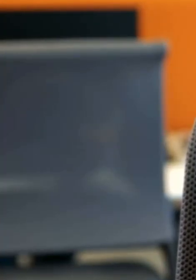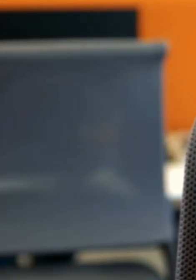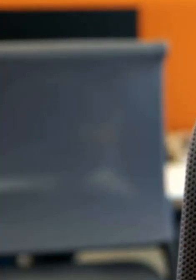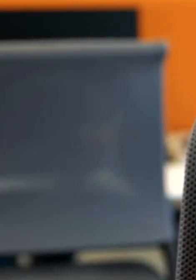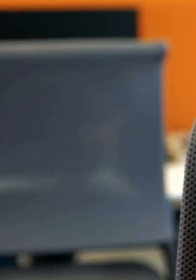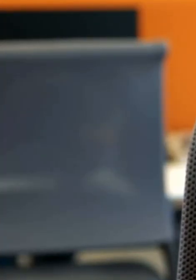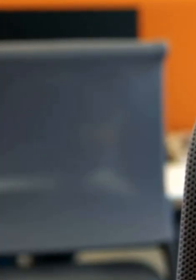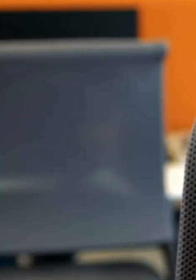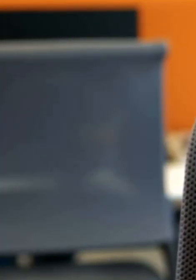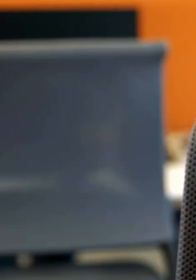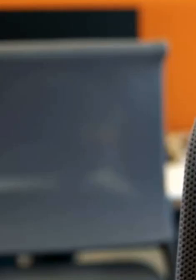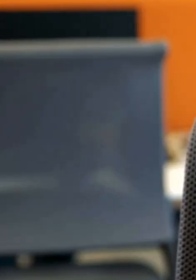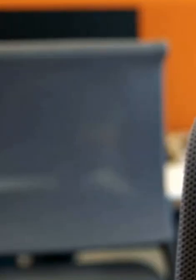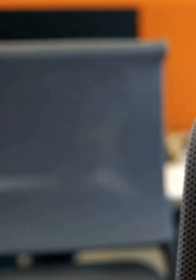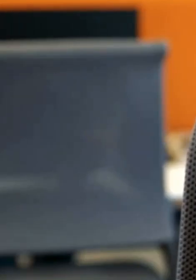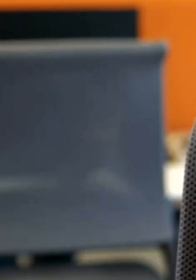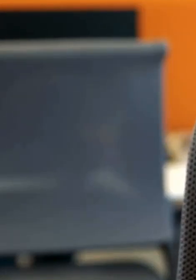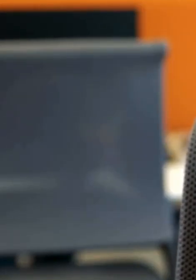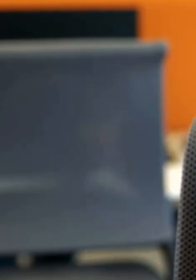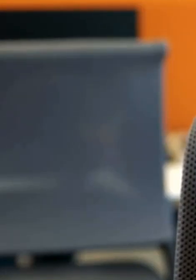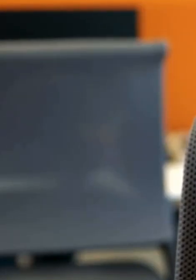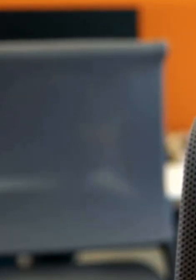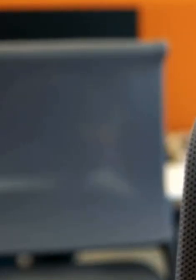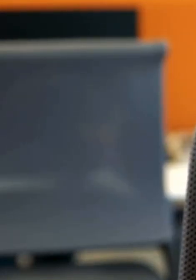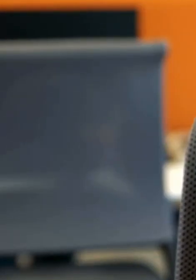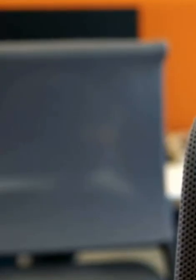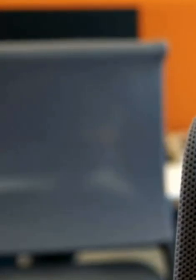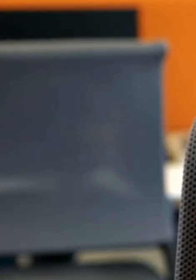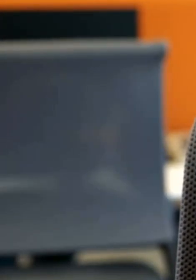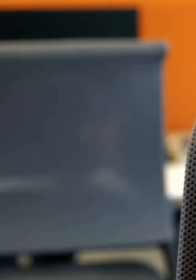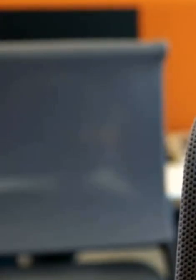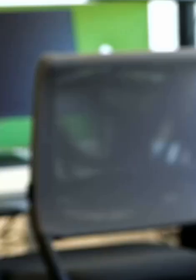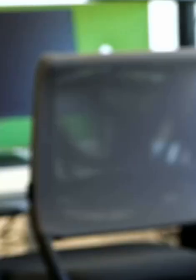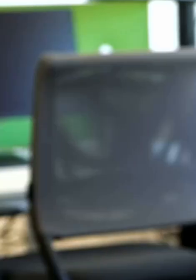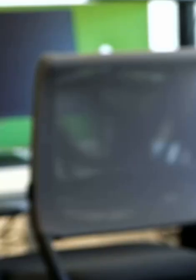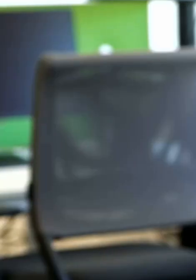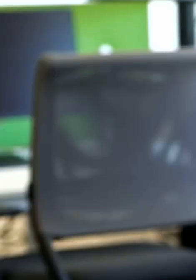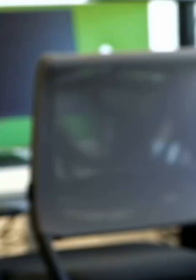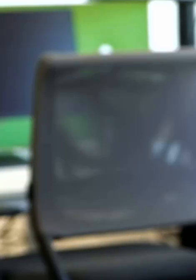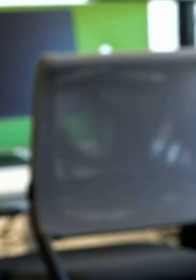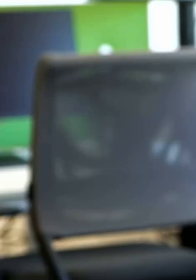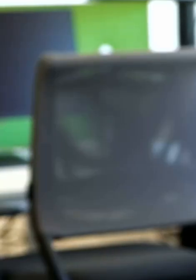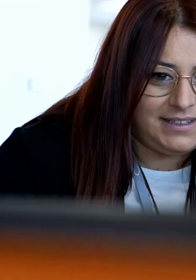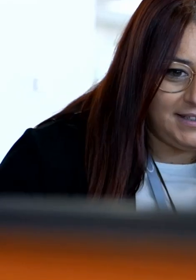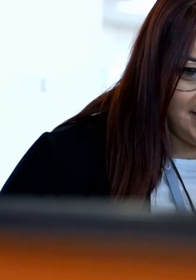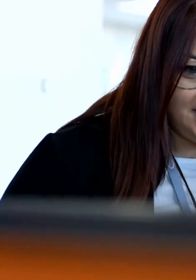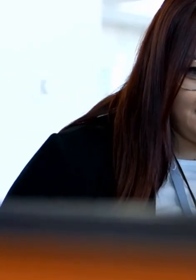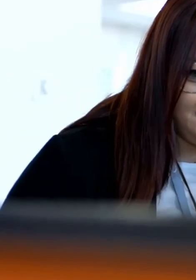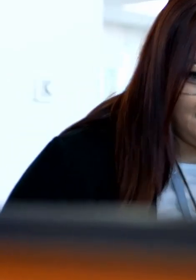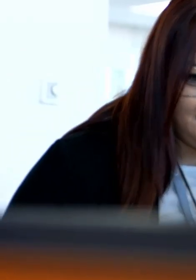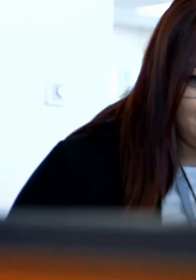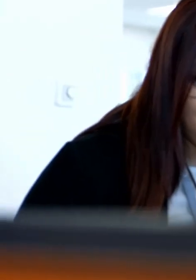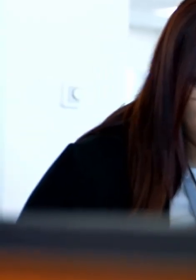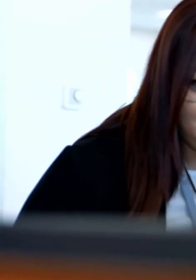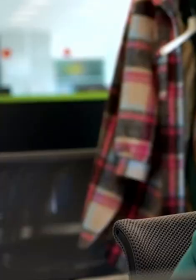sono un Travel editor del gruppo Alpitour possono dirlo a miei colleghe in ufficio Io avevo i lacrimoni dietro l'intelligenza artificiale c'è il